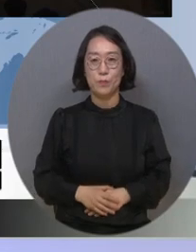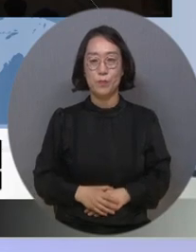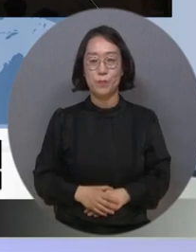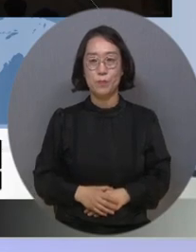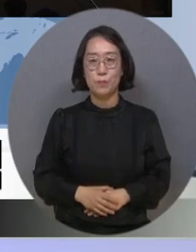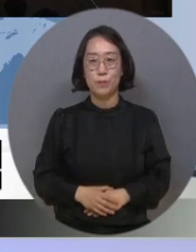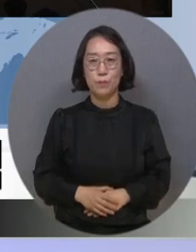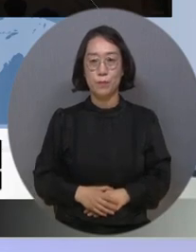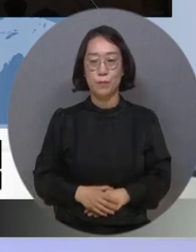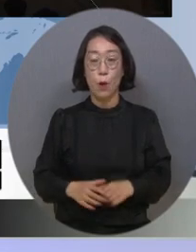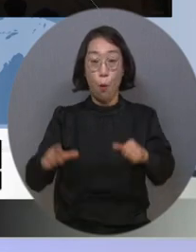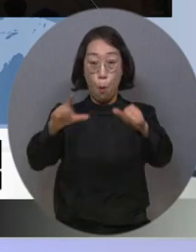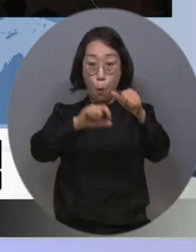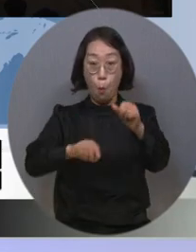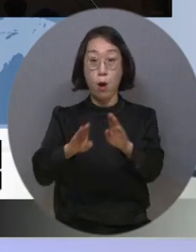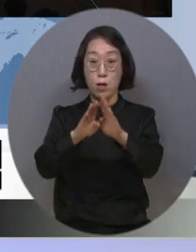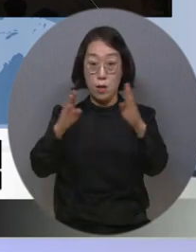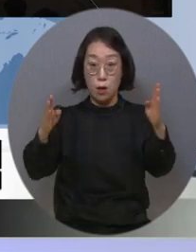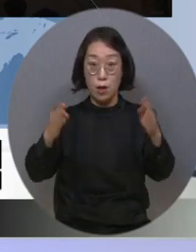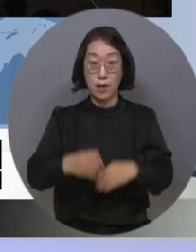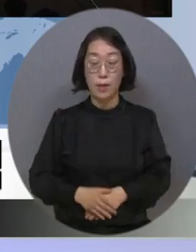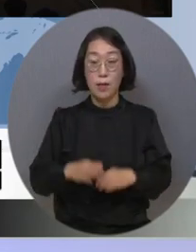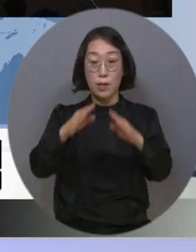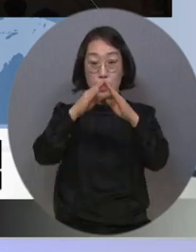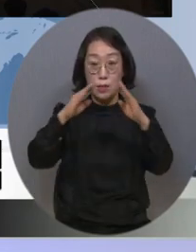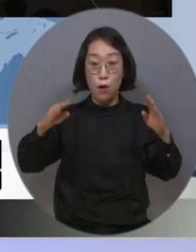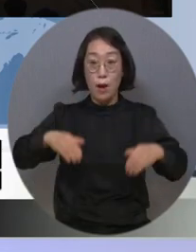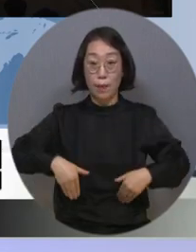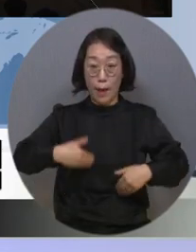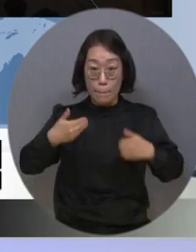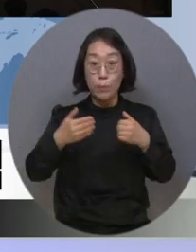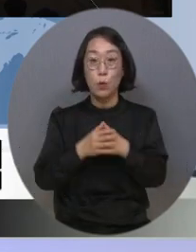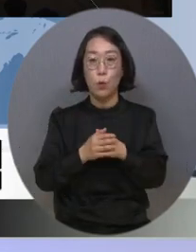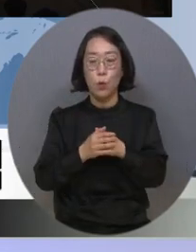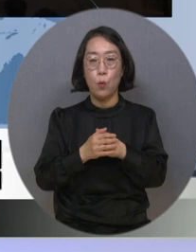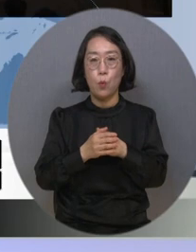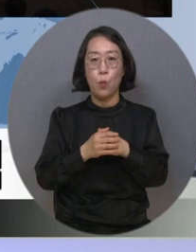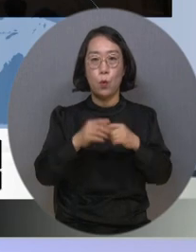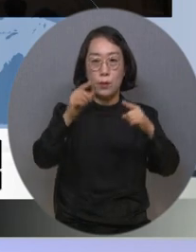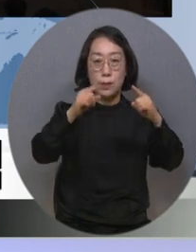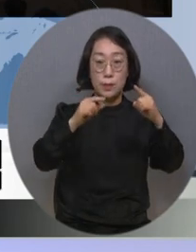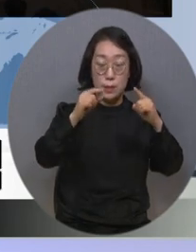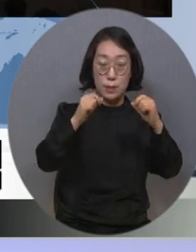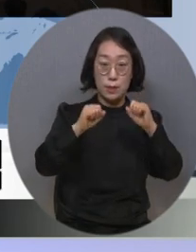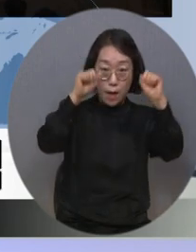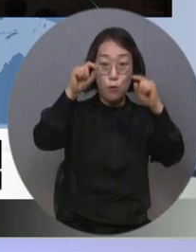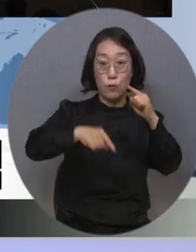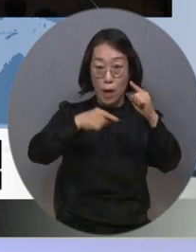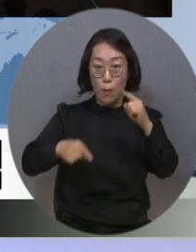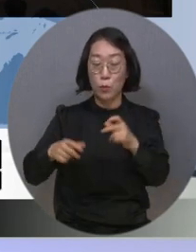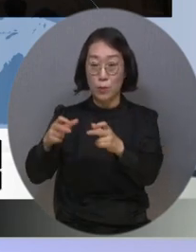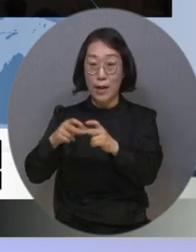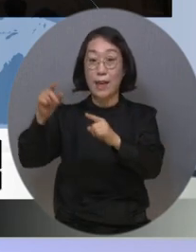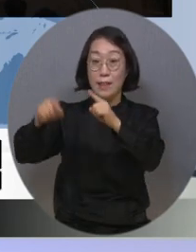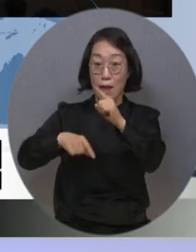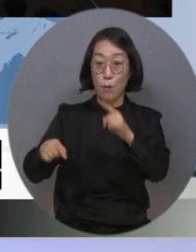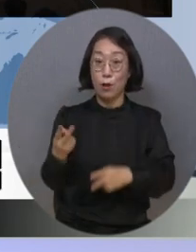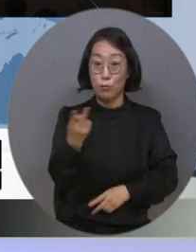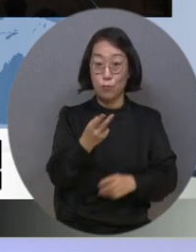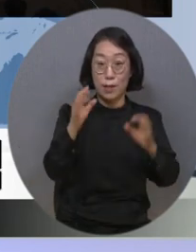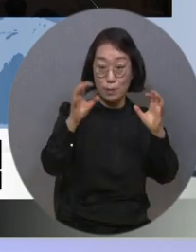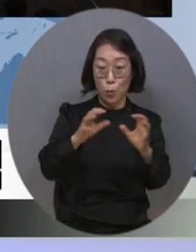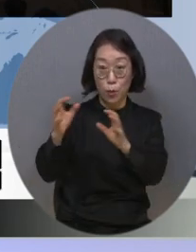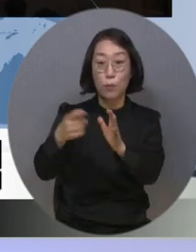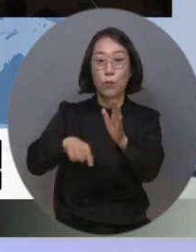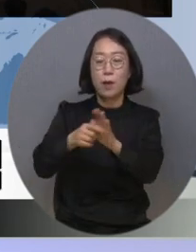오는 5월 열리는 전라남도 체육대회 그리고 장애인 체육대회를 앞두고 성공적인 개최를 다짐하는 행사가